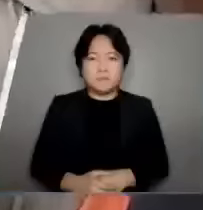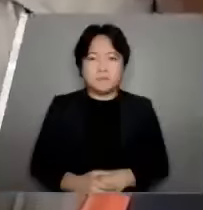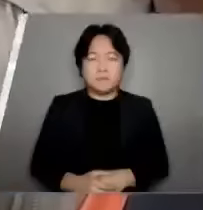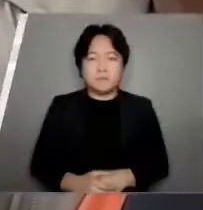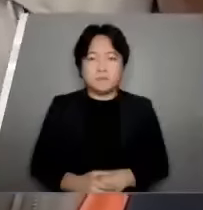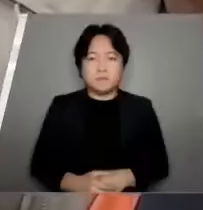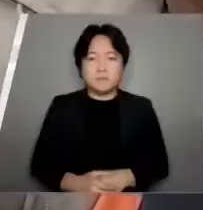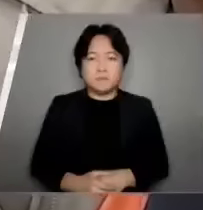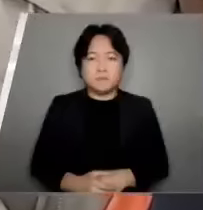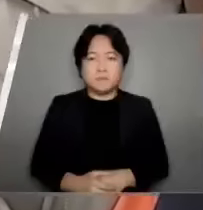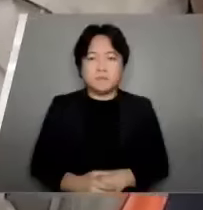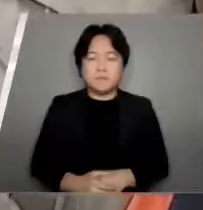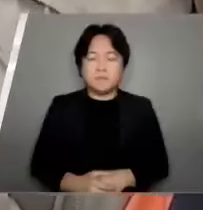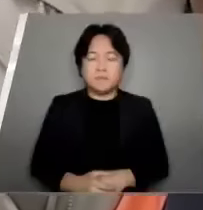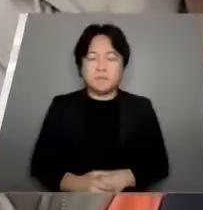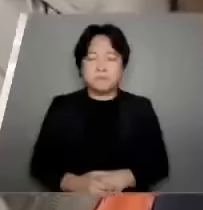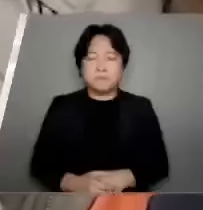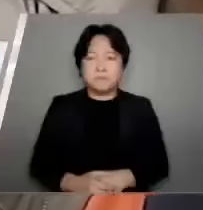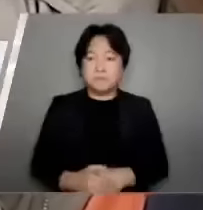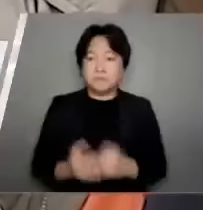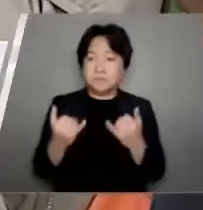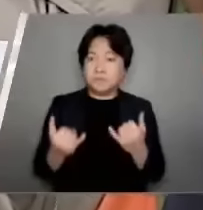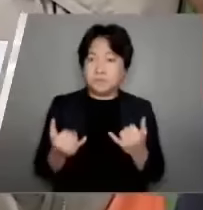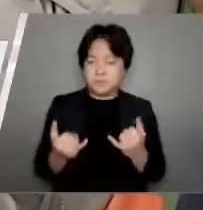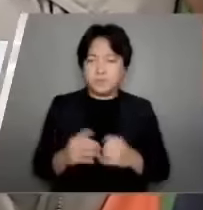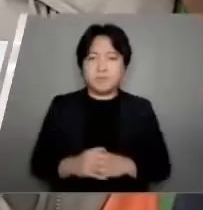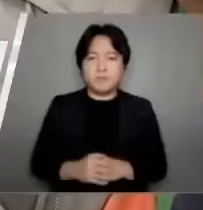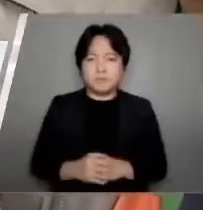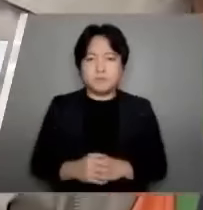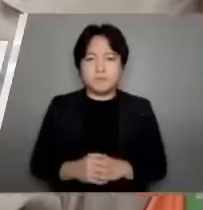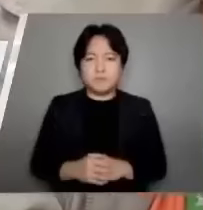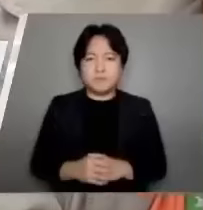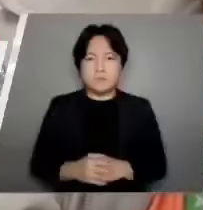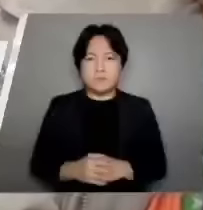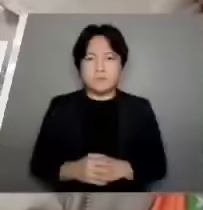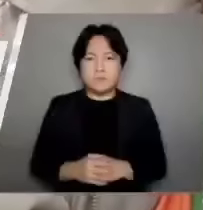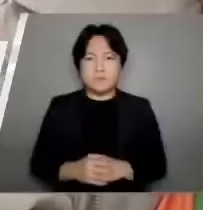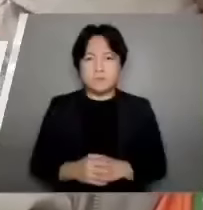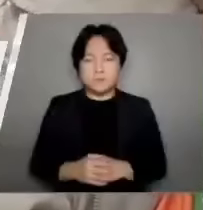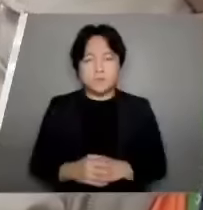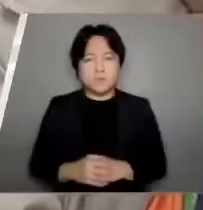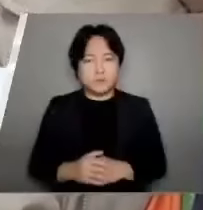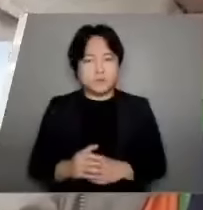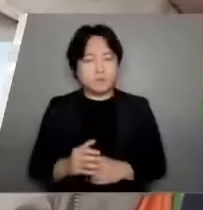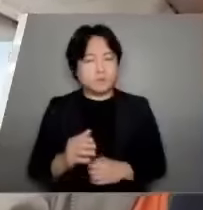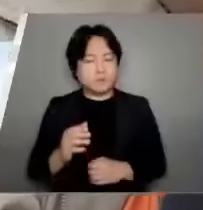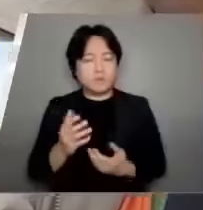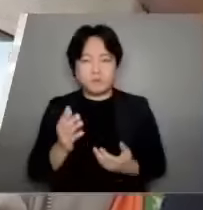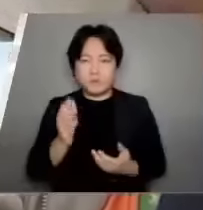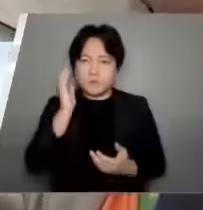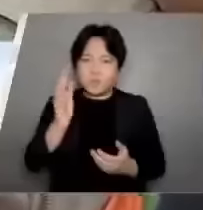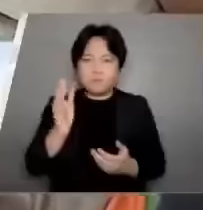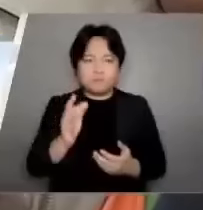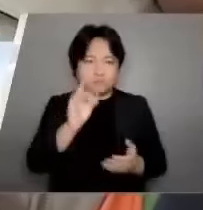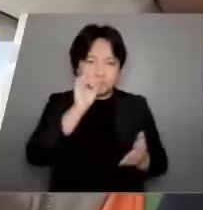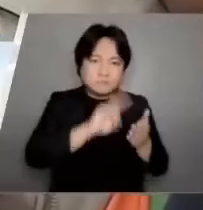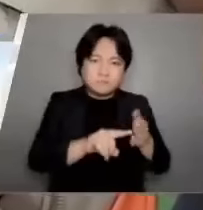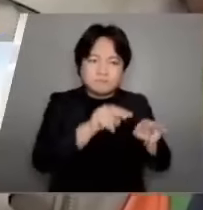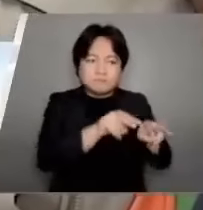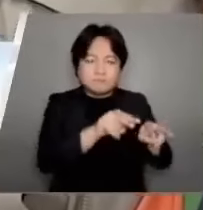We are going to do the RORI as routinely and as as possible, but we'll wait for the National